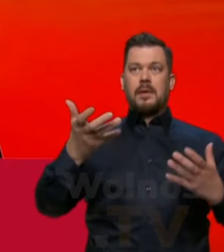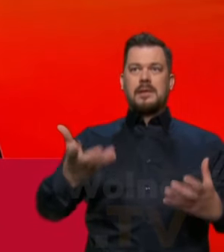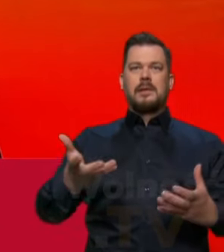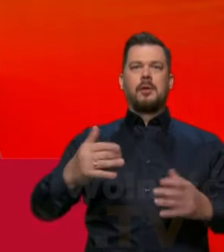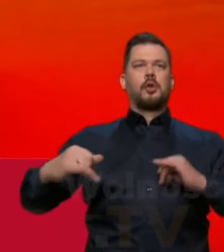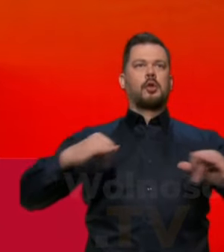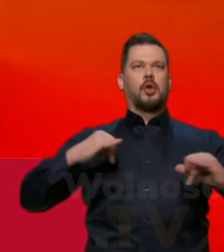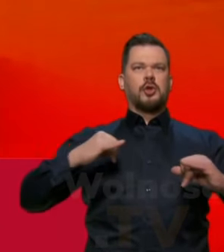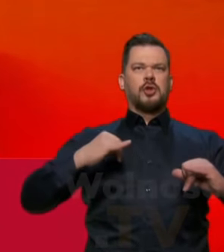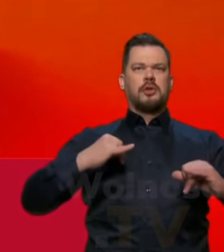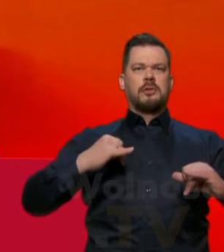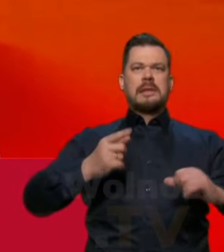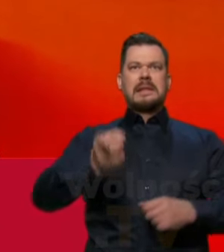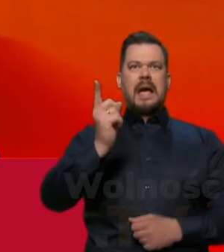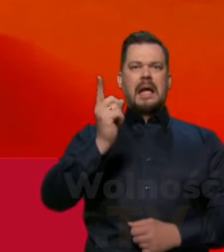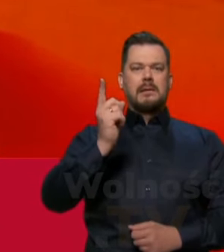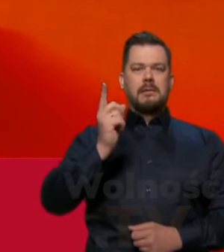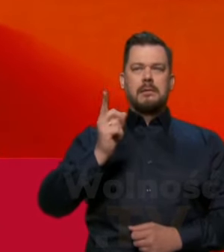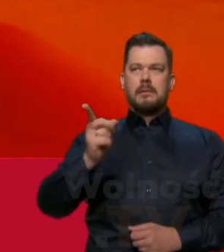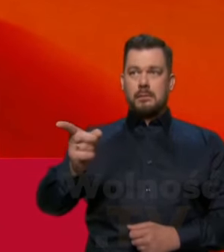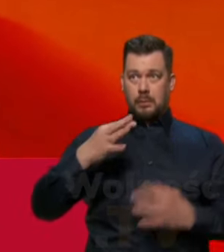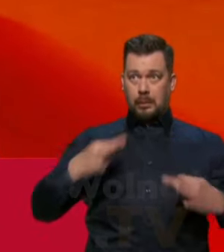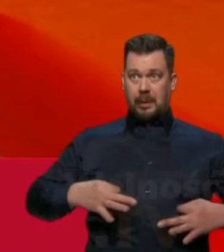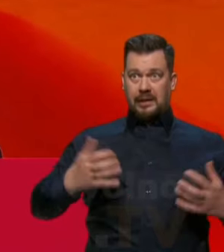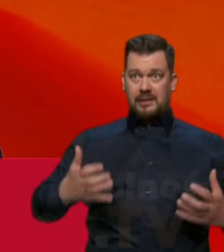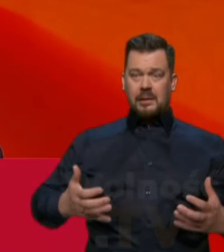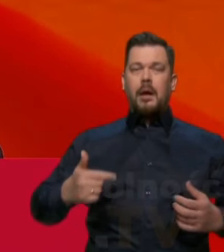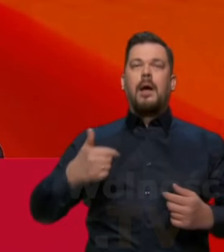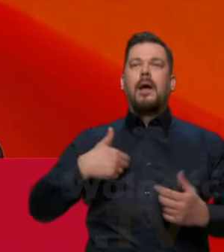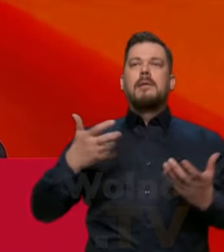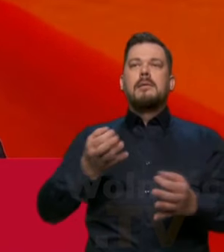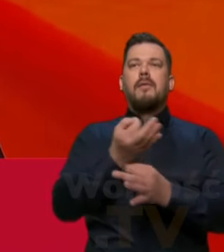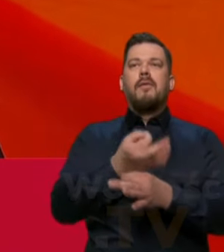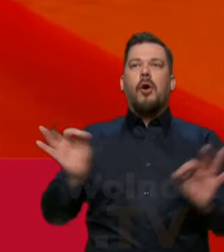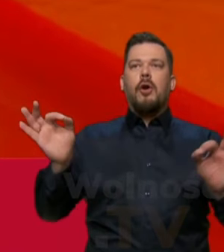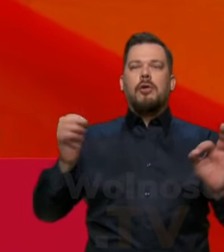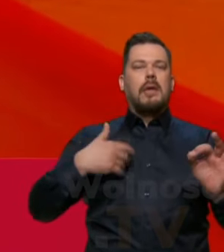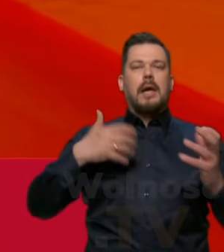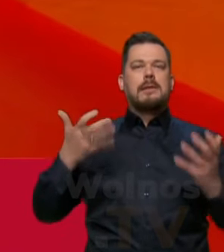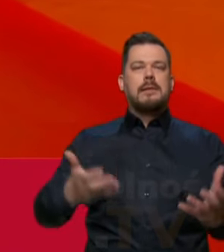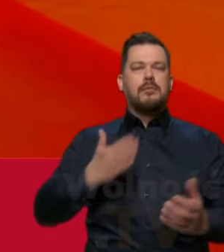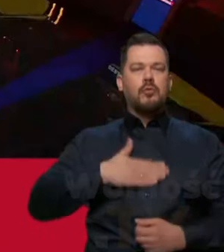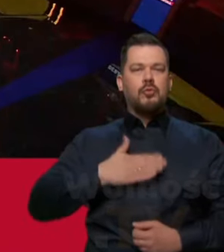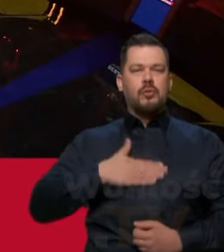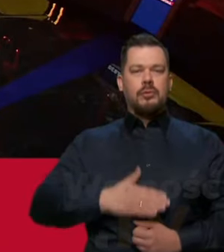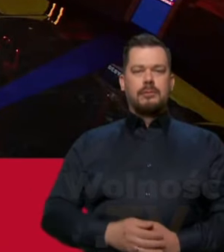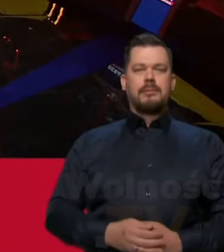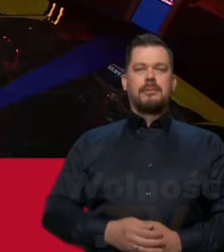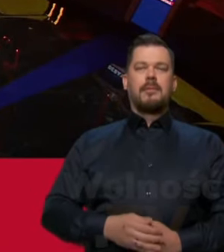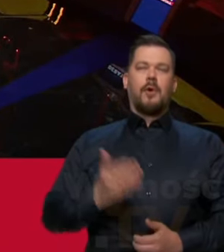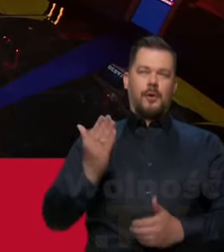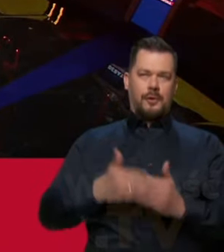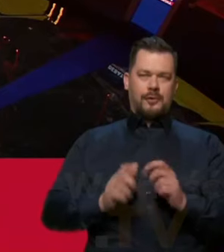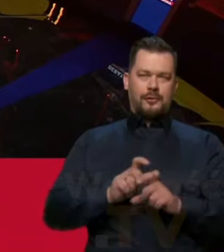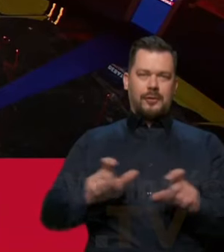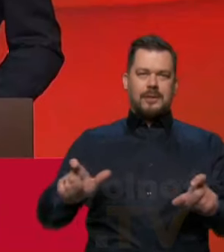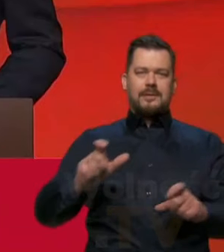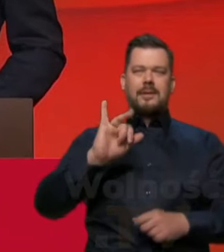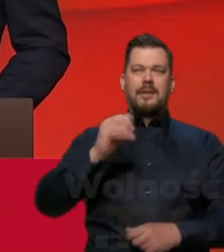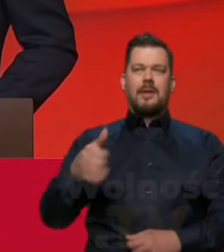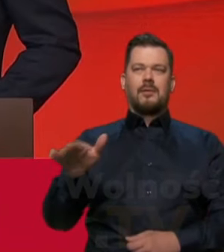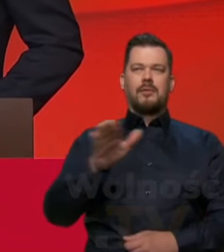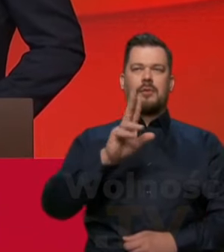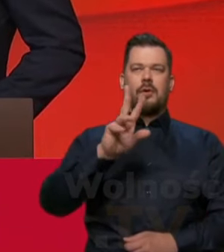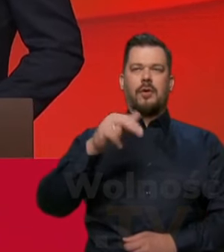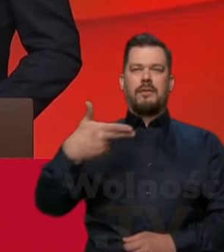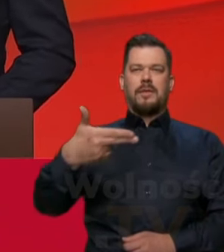rządzić ludźmi, żeby jedli to, co pan chce. A ja chcę, żeby ludzie jedli to, co oni chcą. Czas na ripostę się skończył. Janusz Korwin-Mikke, bardzo